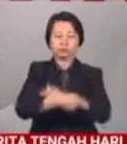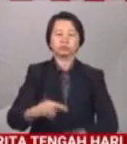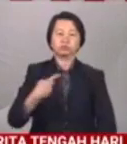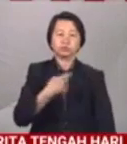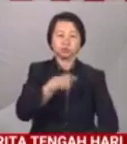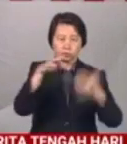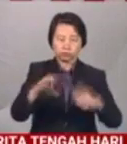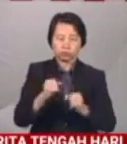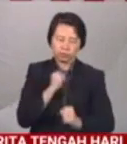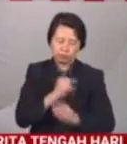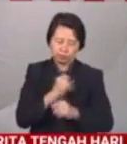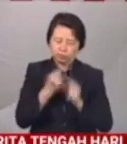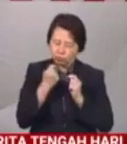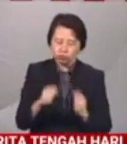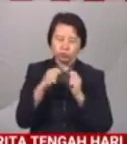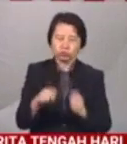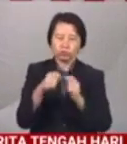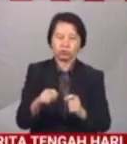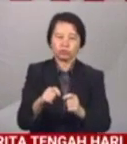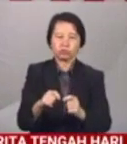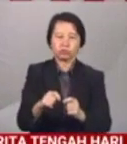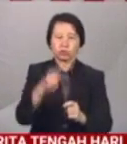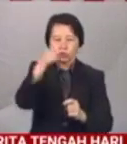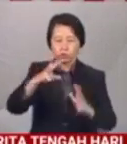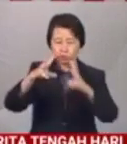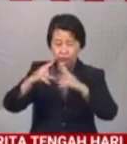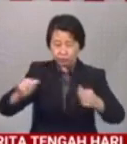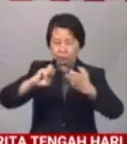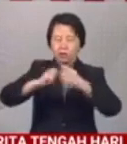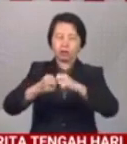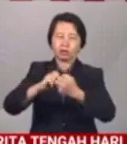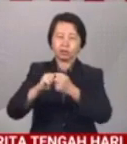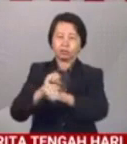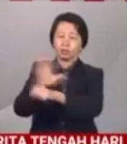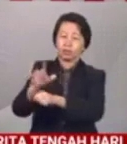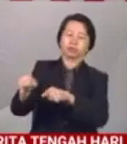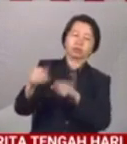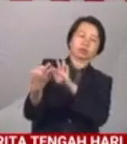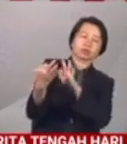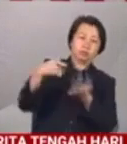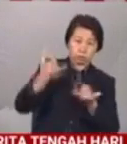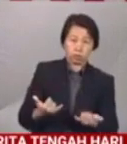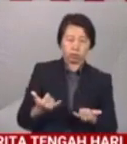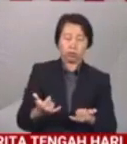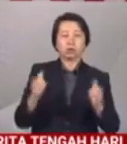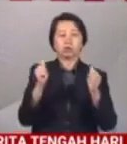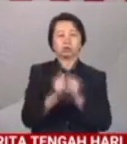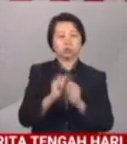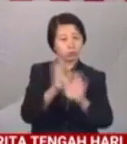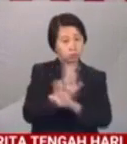Kita telah berikhtiar sedaya upaya kita untuk menangani krisis yang sedang kita hadapi ini. Jangan kita